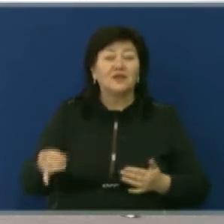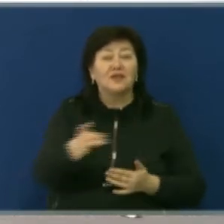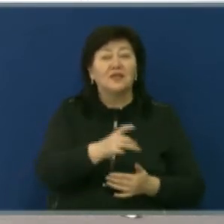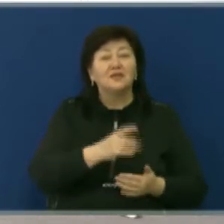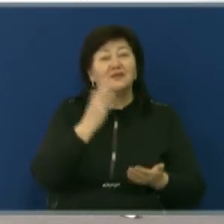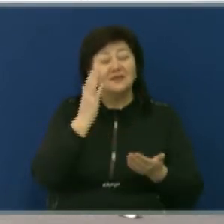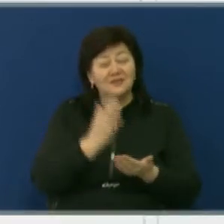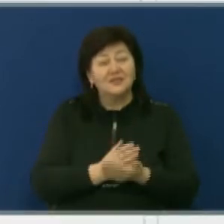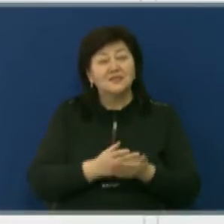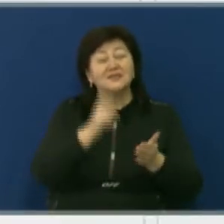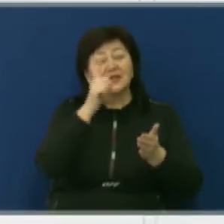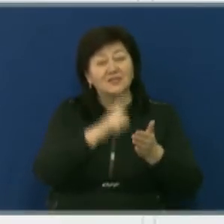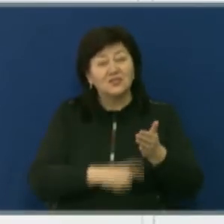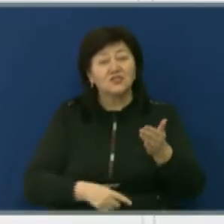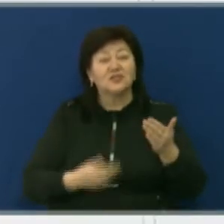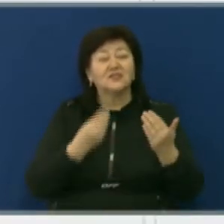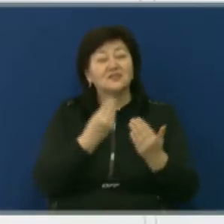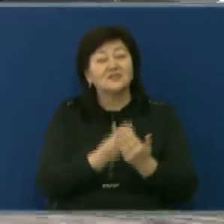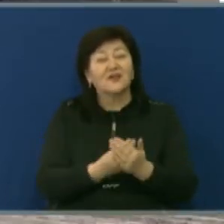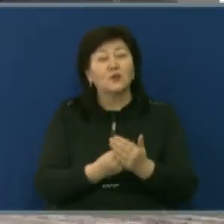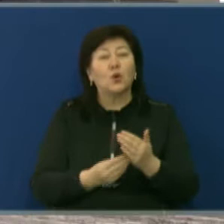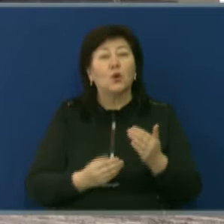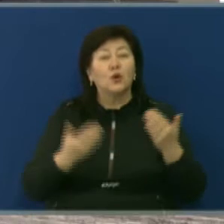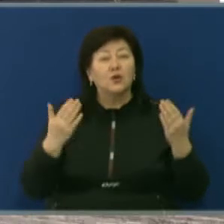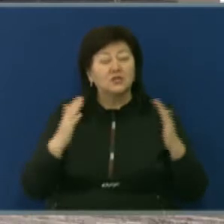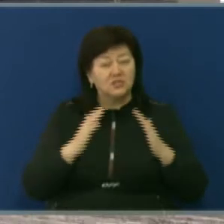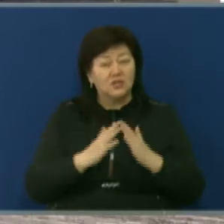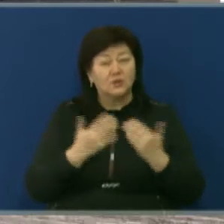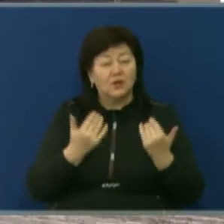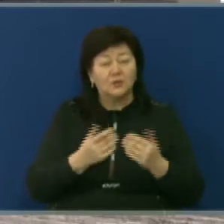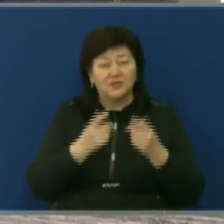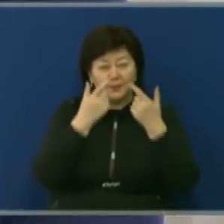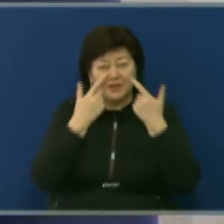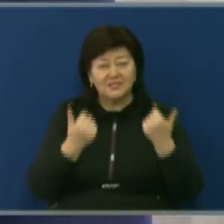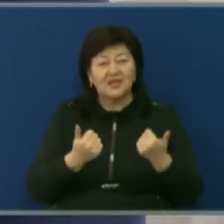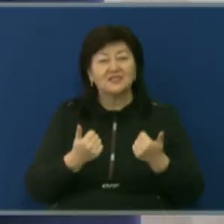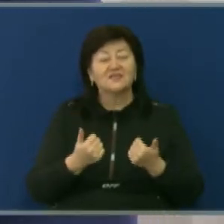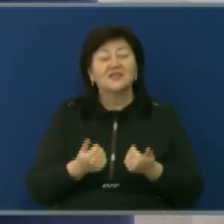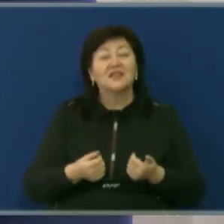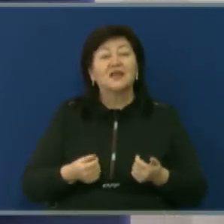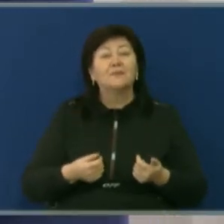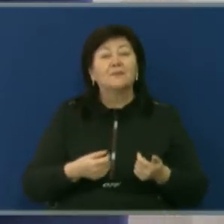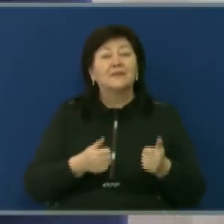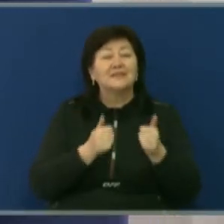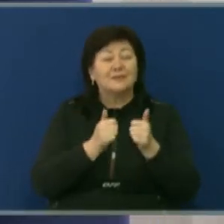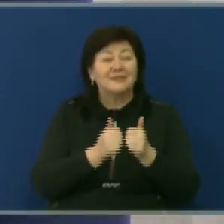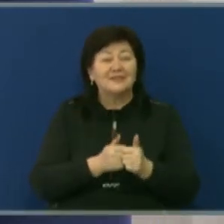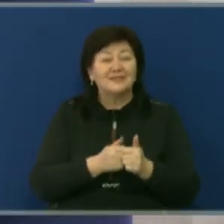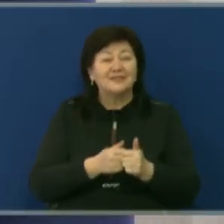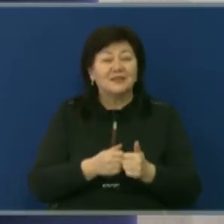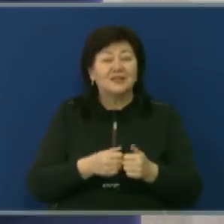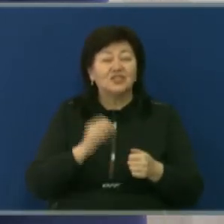жилье, говорит заместитель руководителя отдела ЖКХ и жилищной инспекции Диана Шаяхметова. Действительно, благодаря